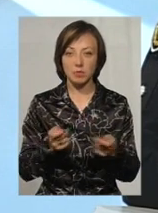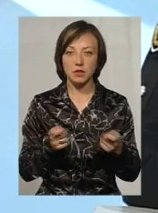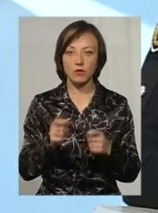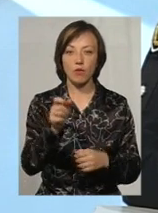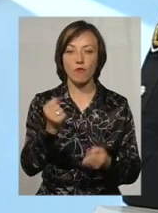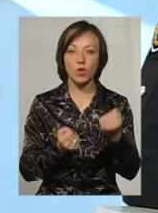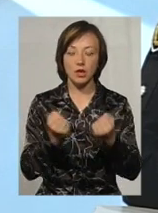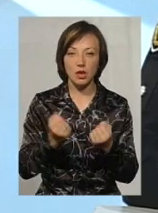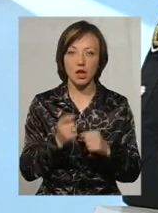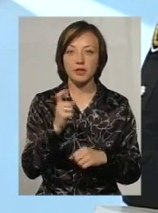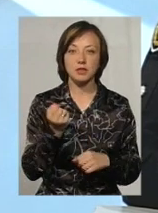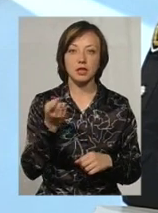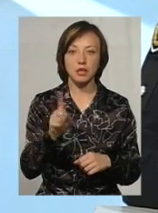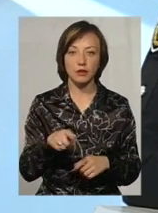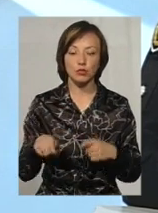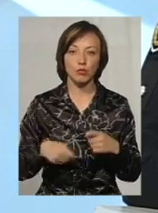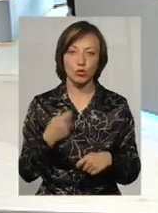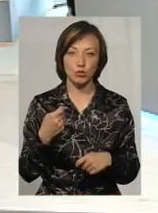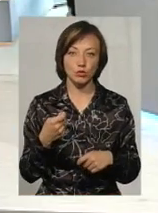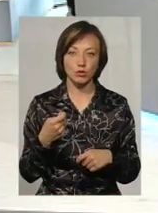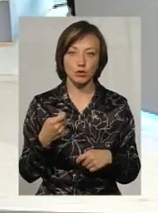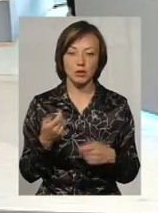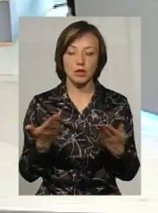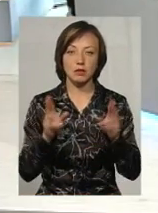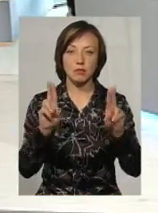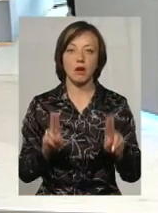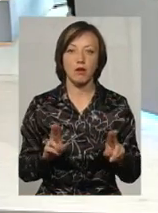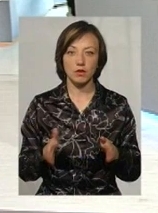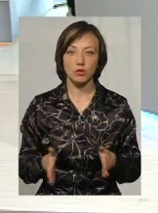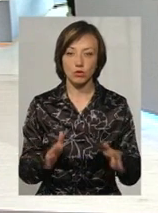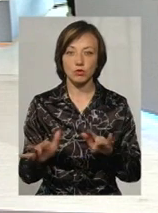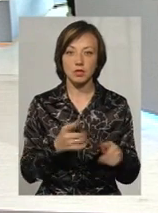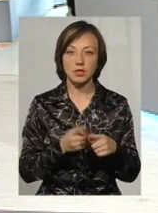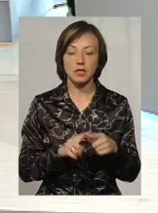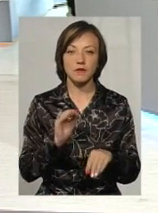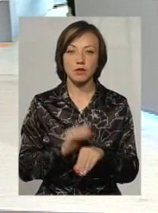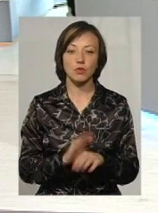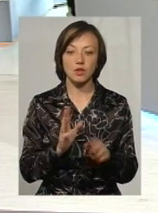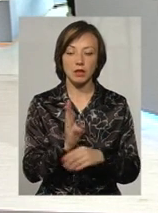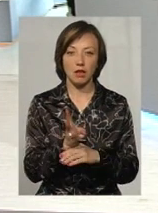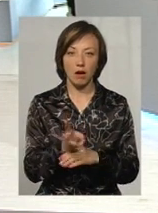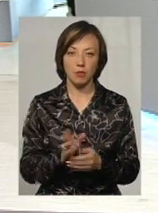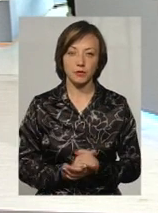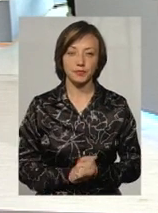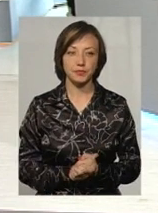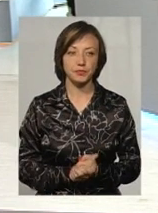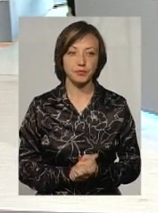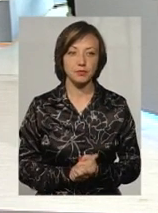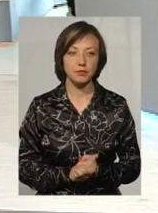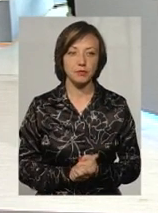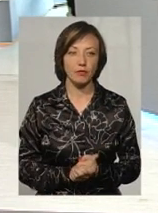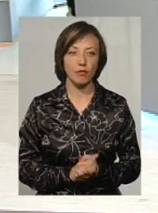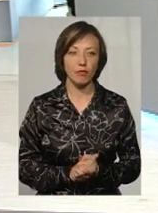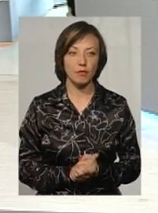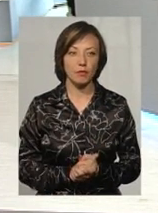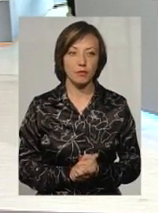за те, що він навіть порушує там якісь правила дорожнього руху, і це зафіксовано виключно на камеру. Ми можемо притягнути тільки водія.